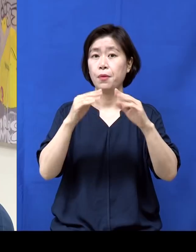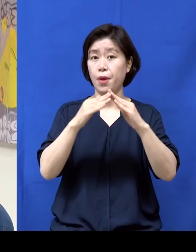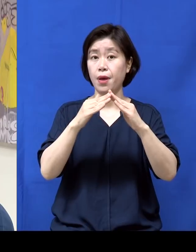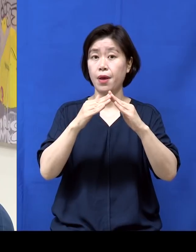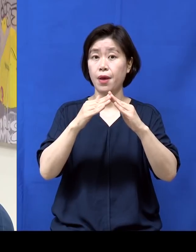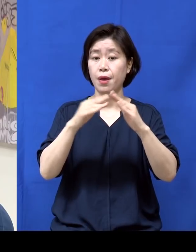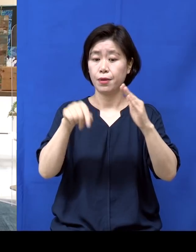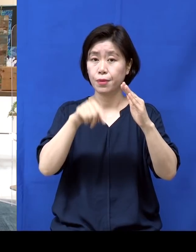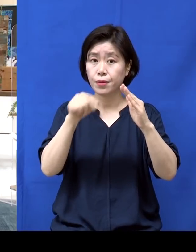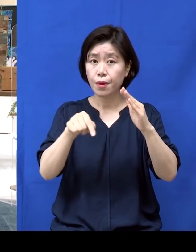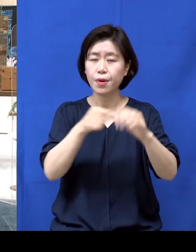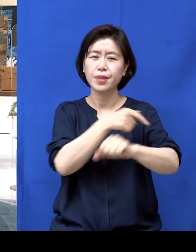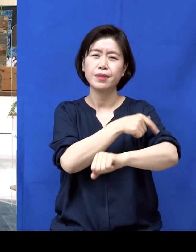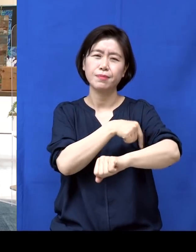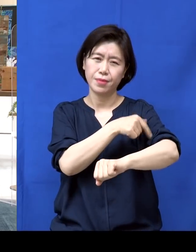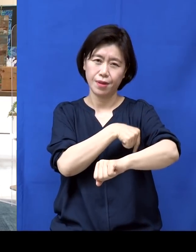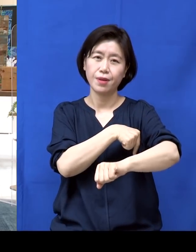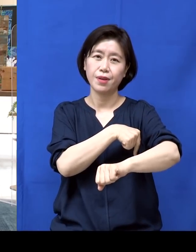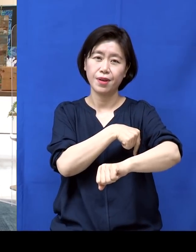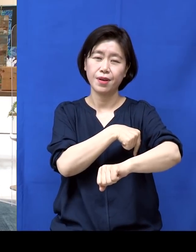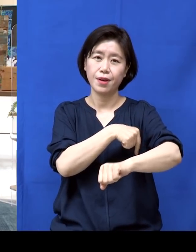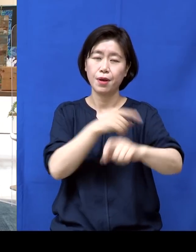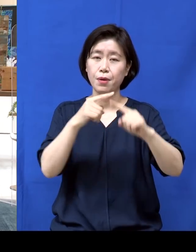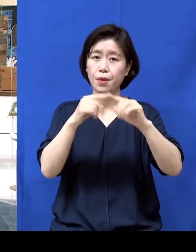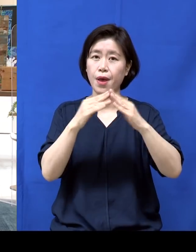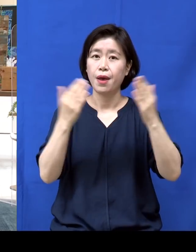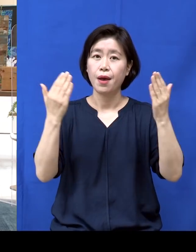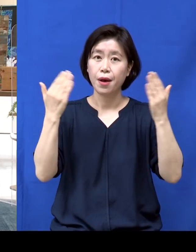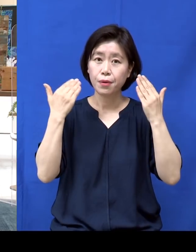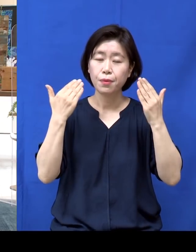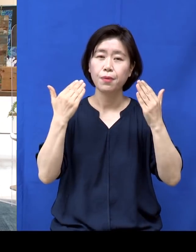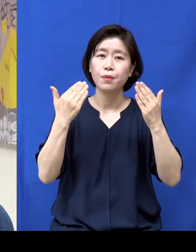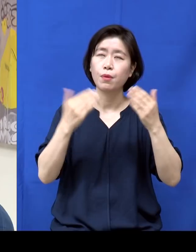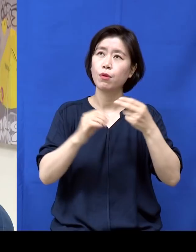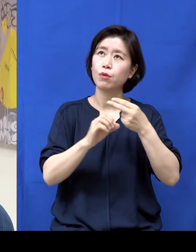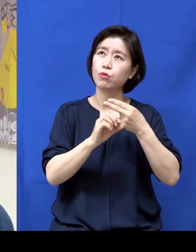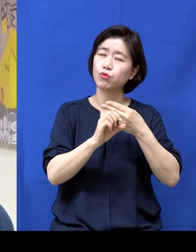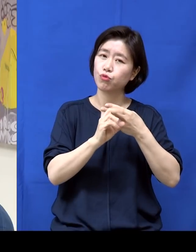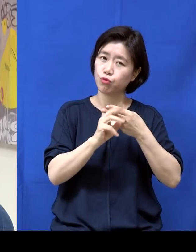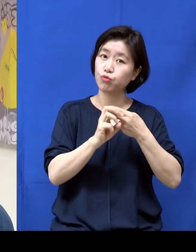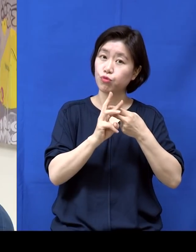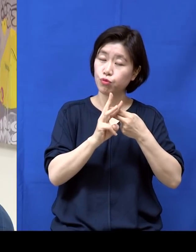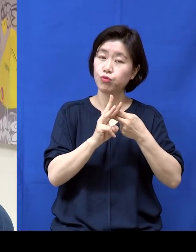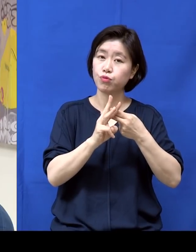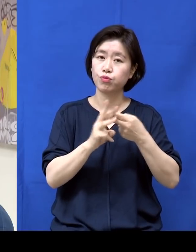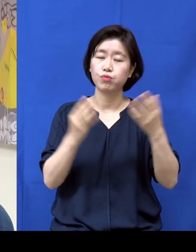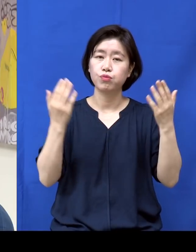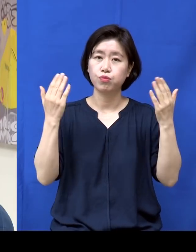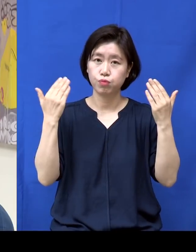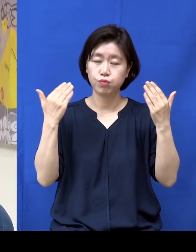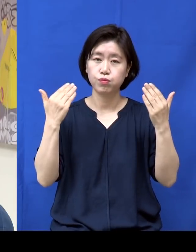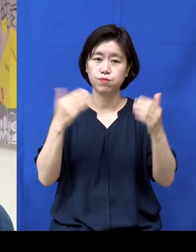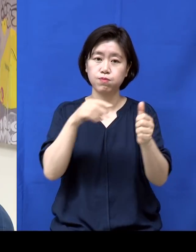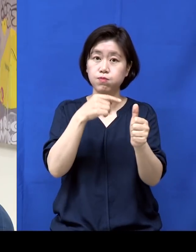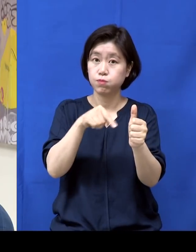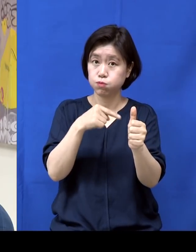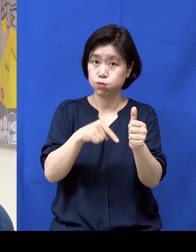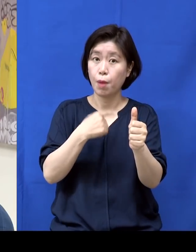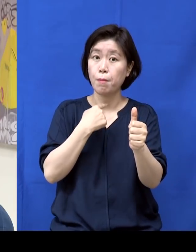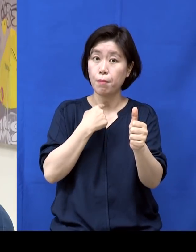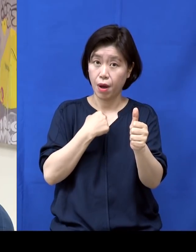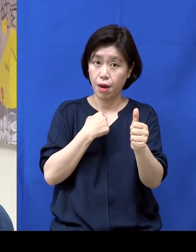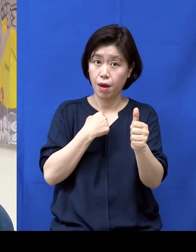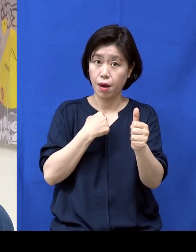집사로 교회 학교 교사를 했어요. 중등부 교사를. 그때 15년도에 제가 만난 한 제자 아이가 있었는데